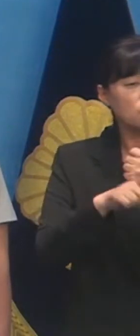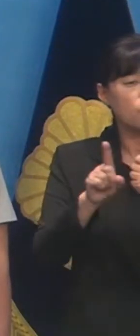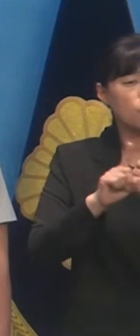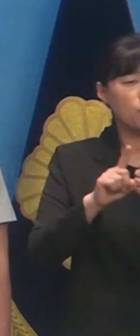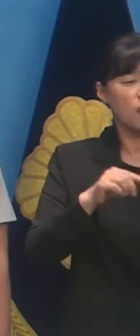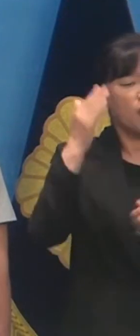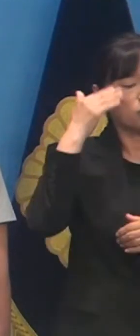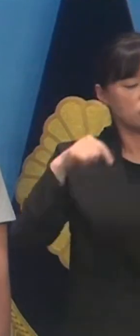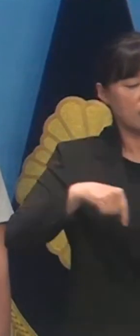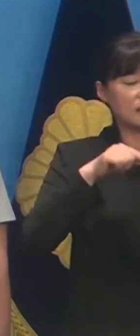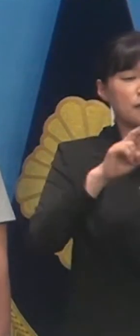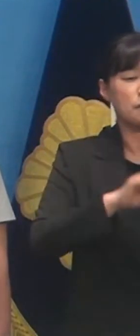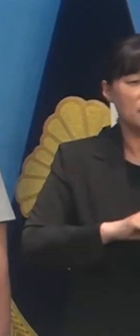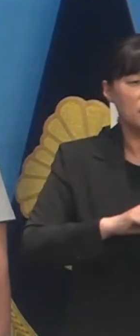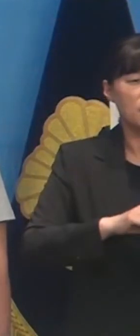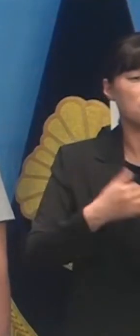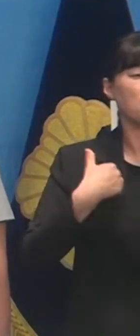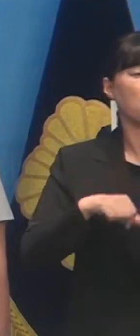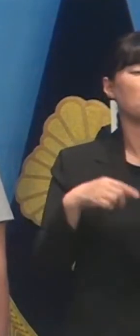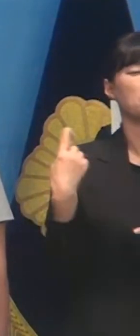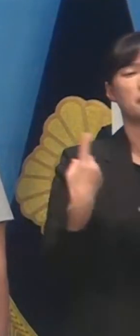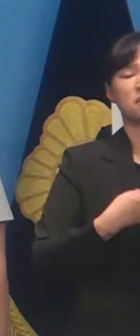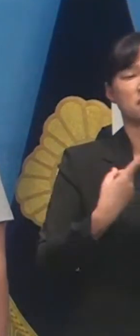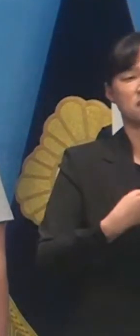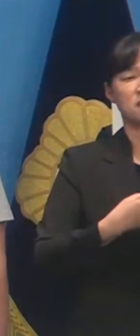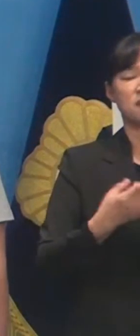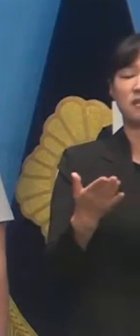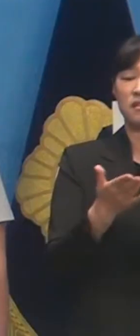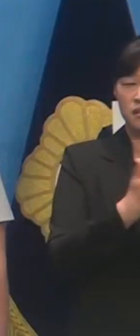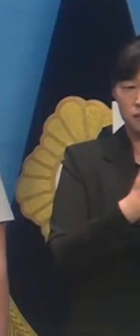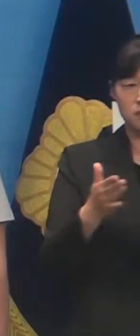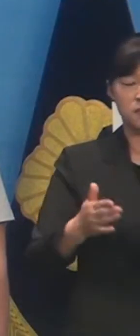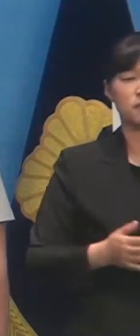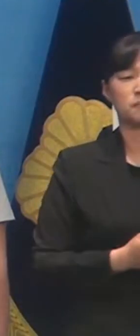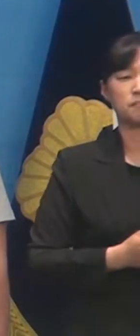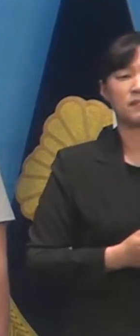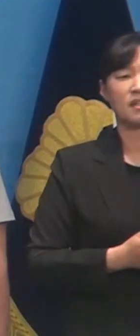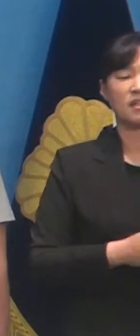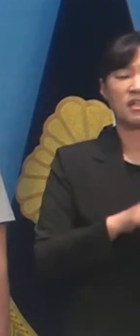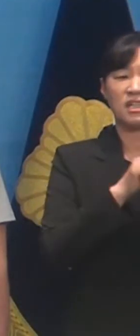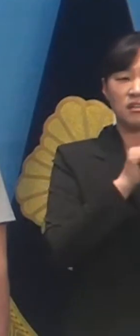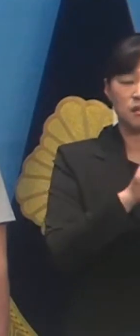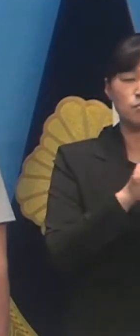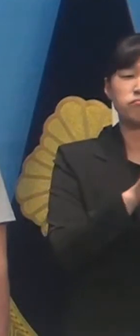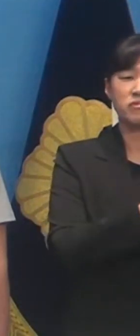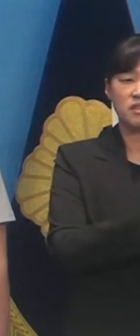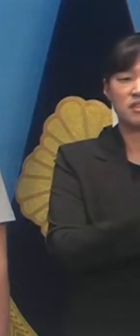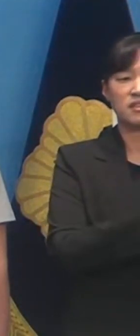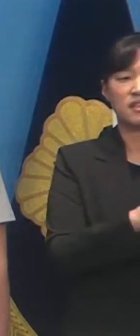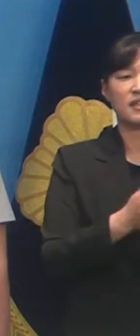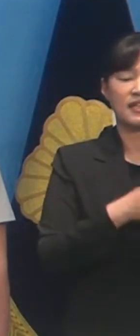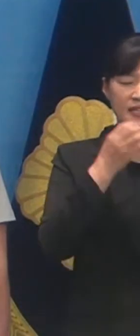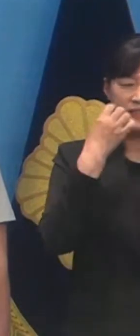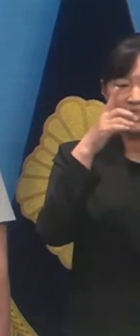내수시장을 포기하겠다는 이야기랑 같은 것이고 이와 같은 것은 사실상의 새 정부나 노조에